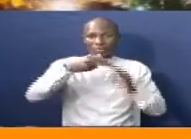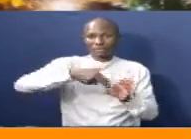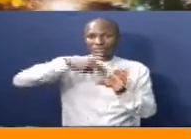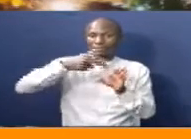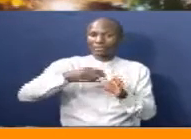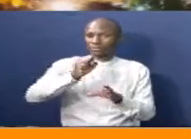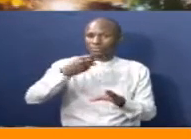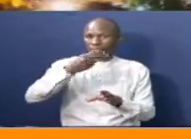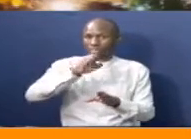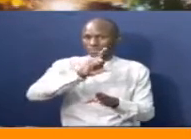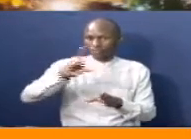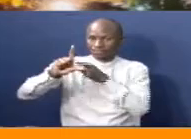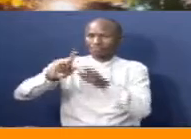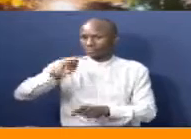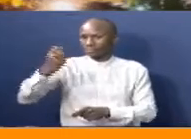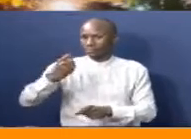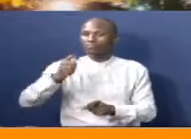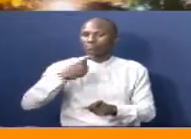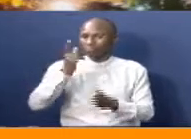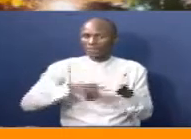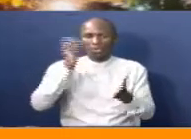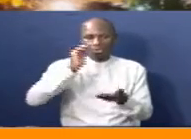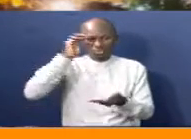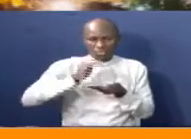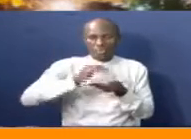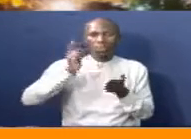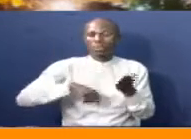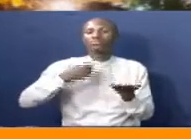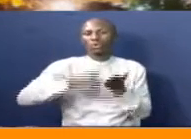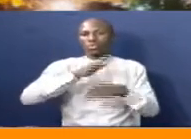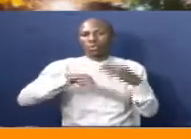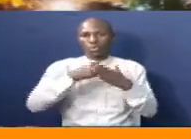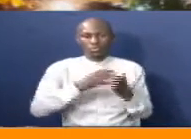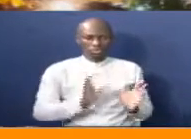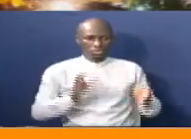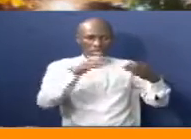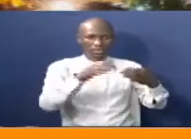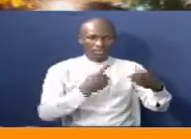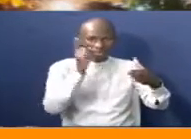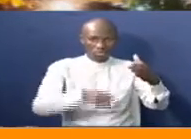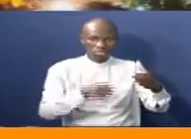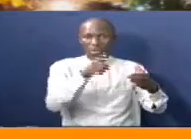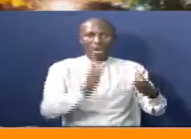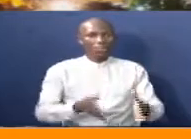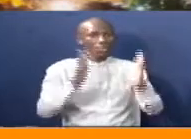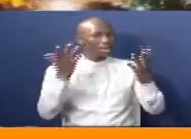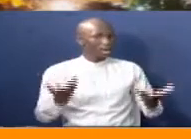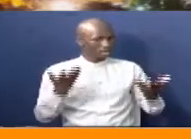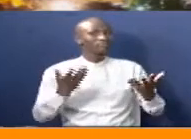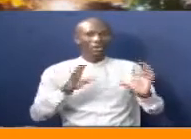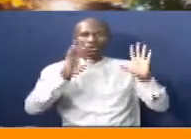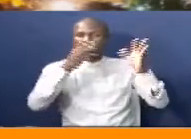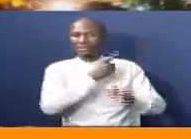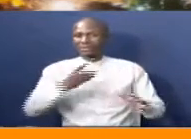wa Shell va Kenya ni waweta taukidhoide siya madhowa mo kambuni uwaweta ii Tanzania ya